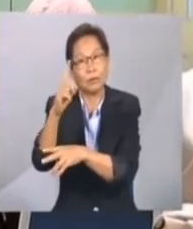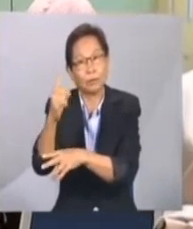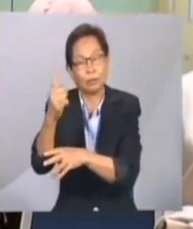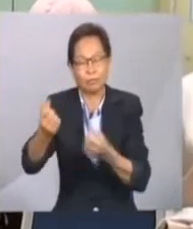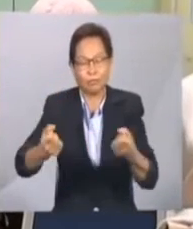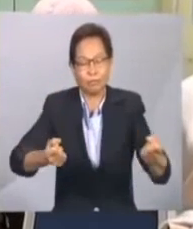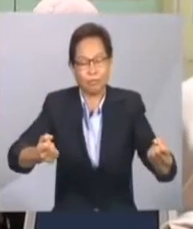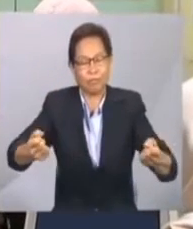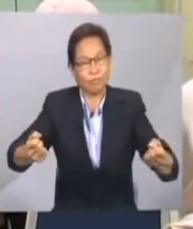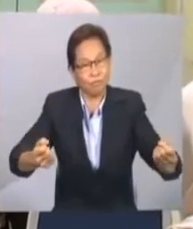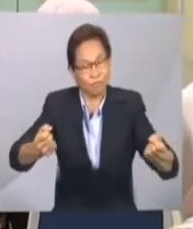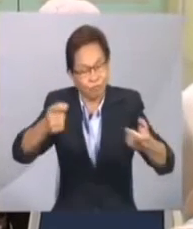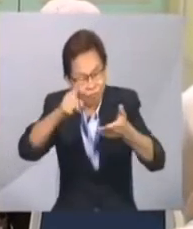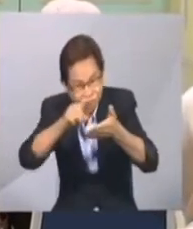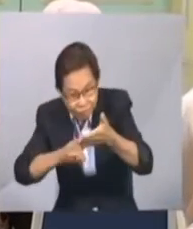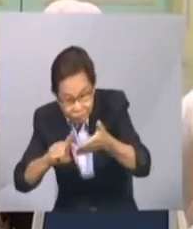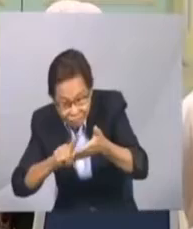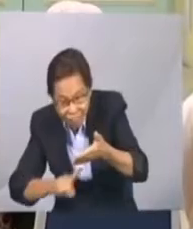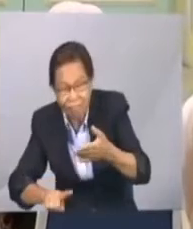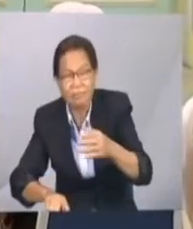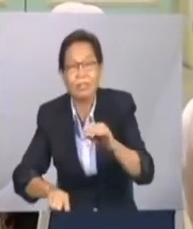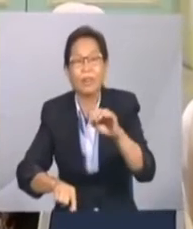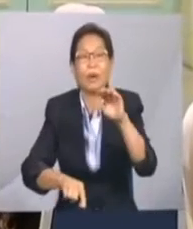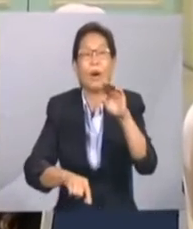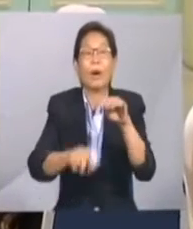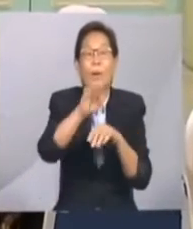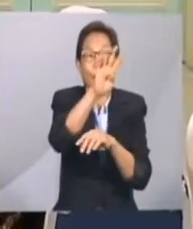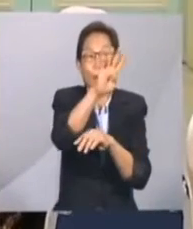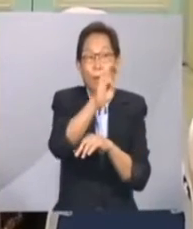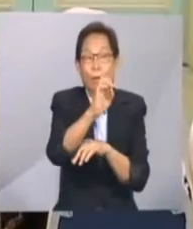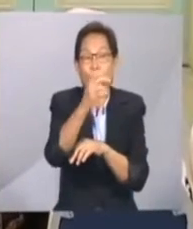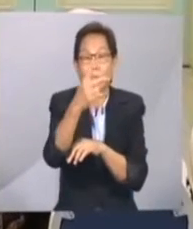633,821 kenderaan. Sebanyak